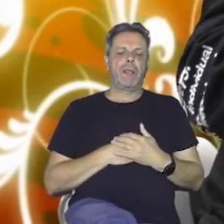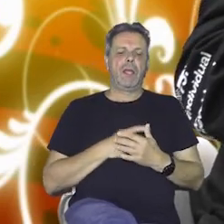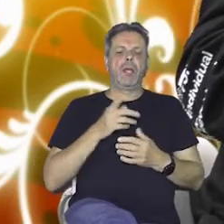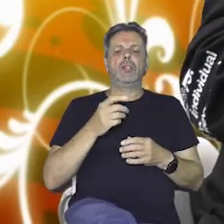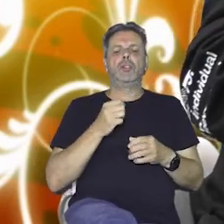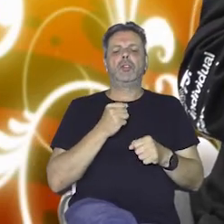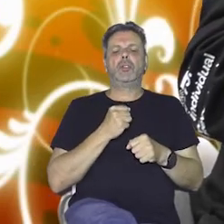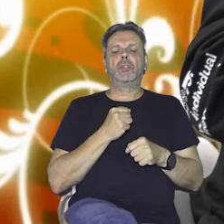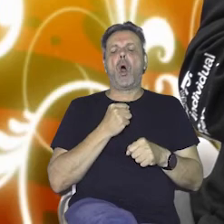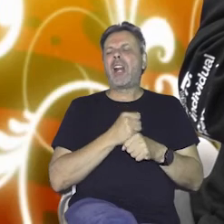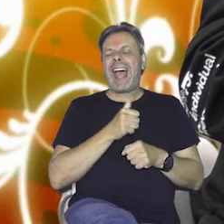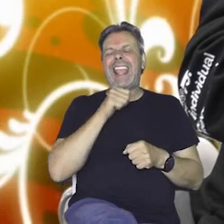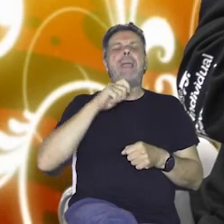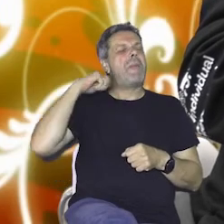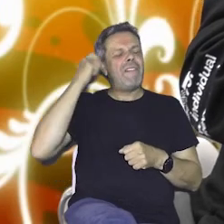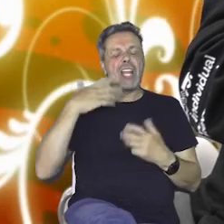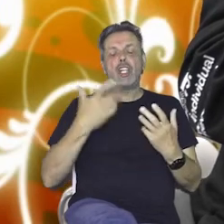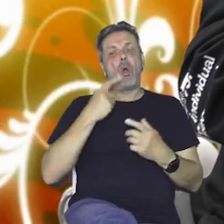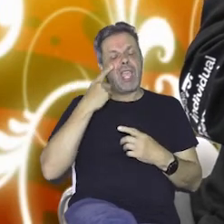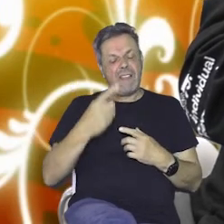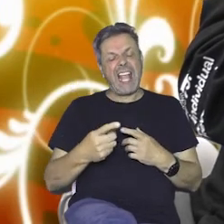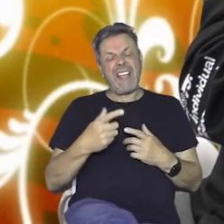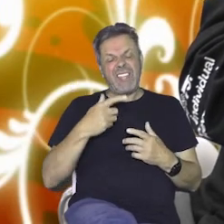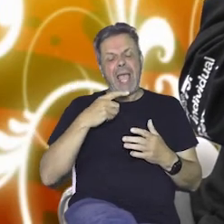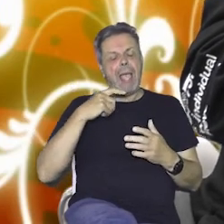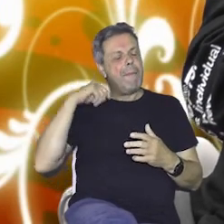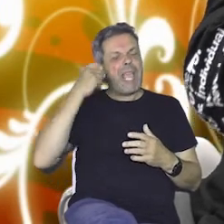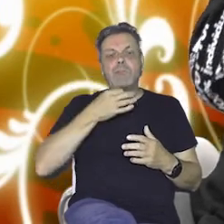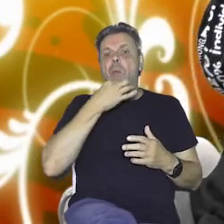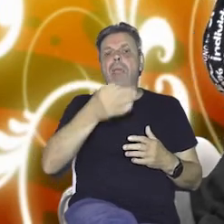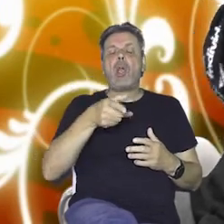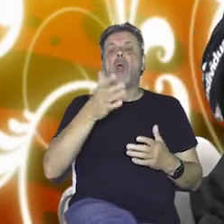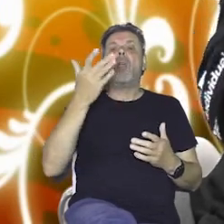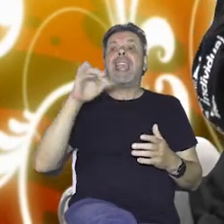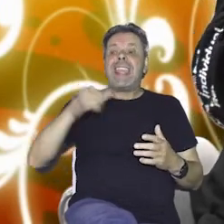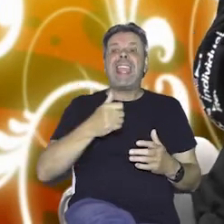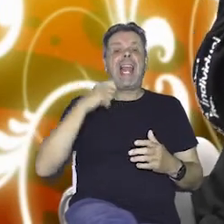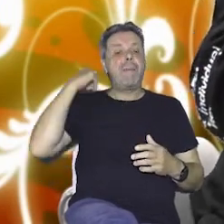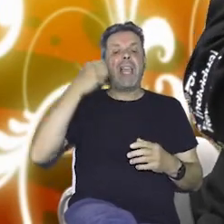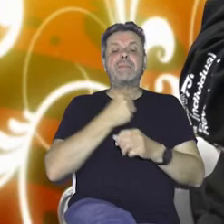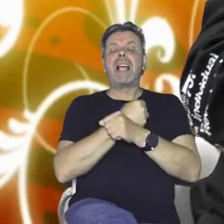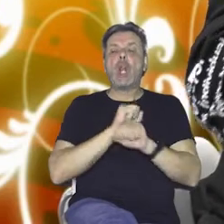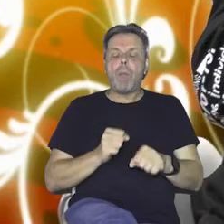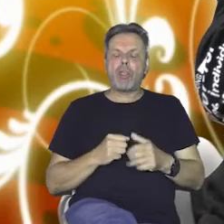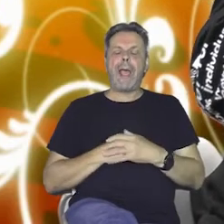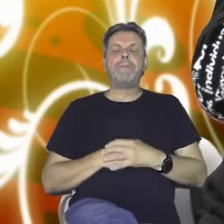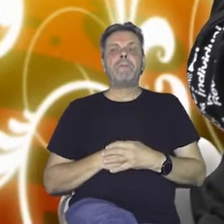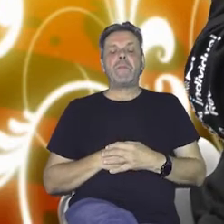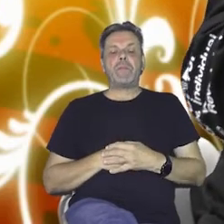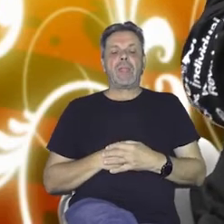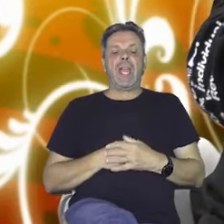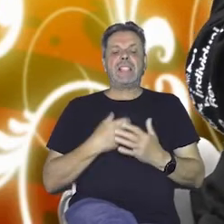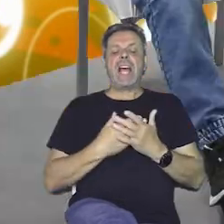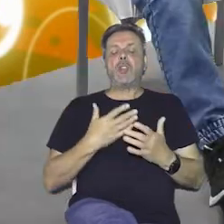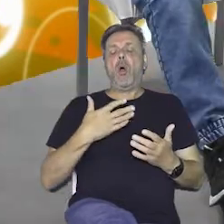svi, rade i pjevači koji vide, kad vide pjesmu, onda pitaju da li je pjesma slobodna ili nije. Zato